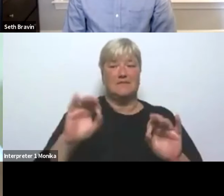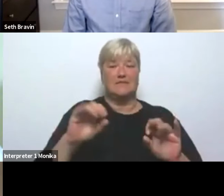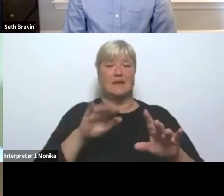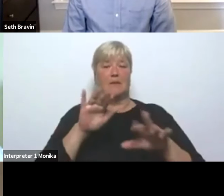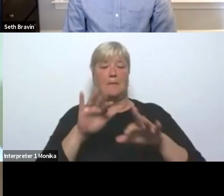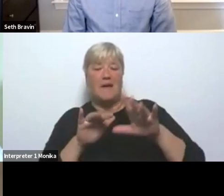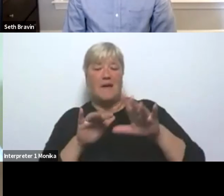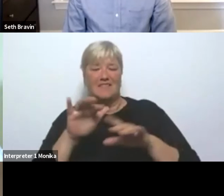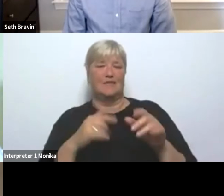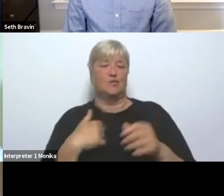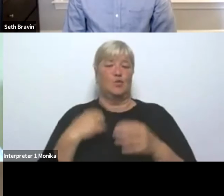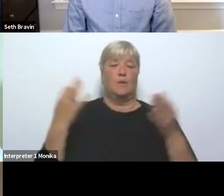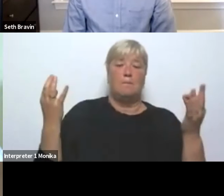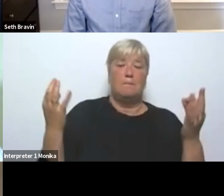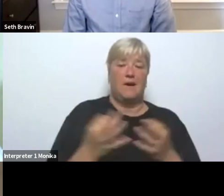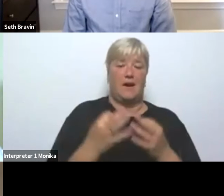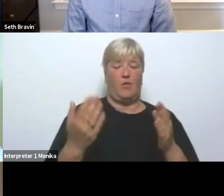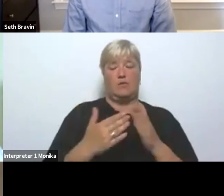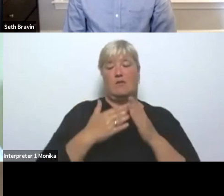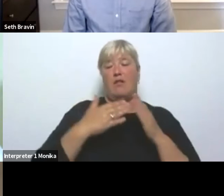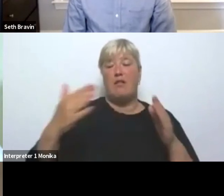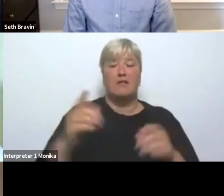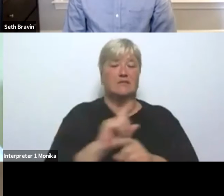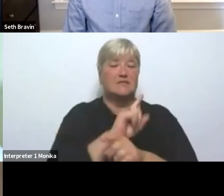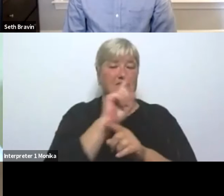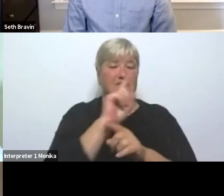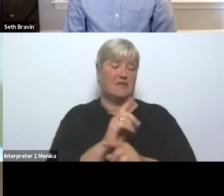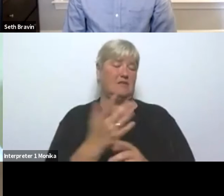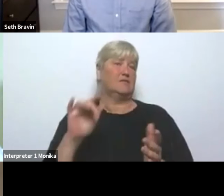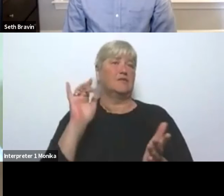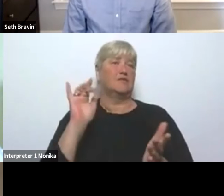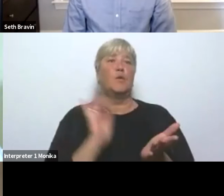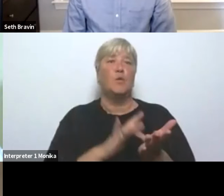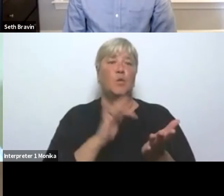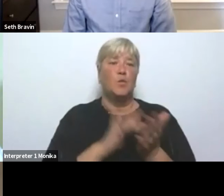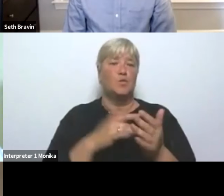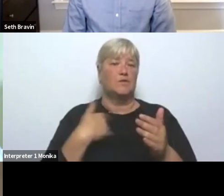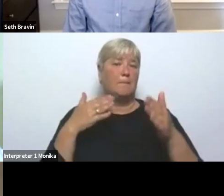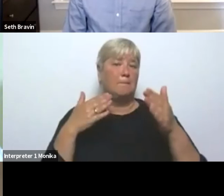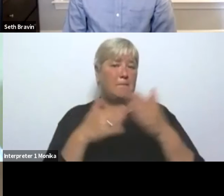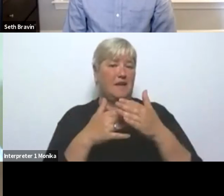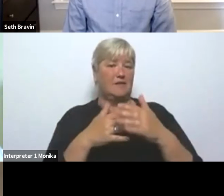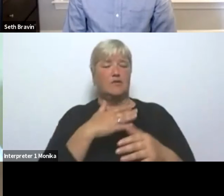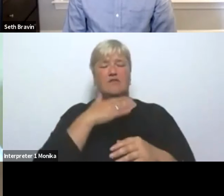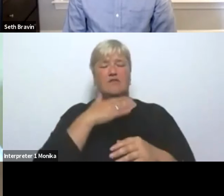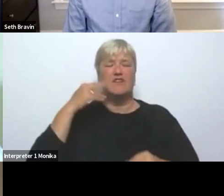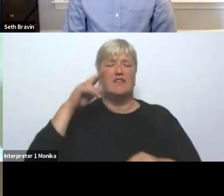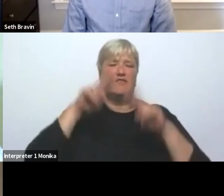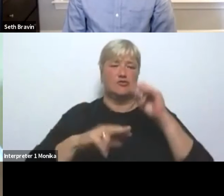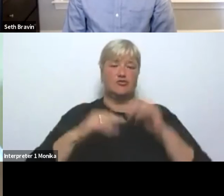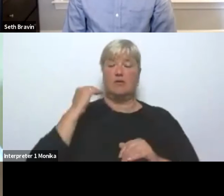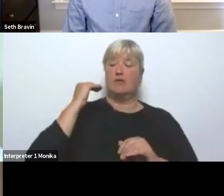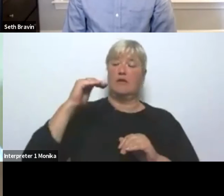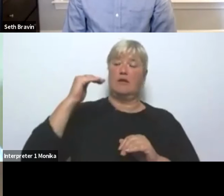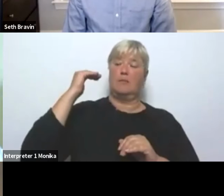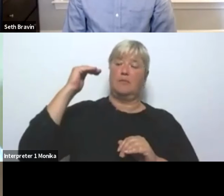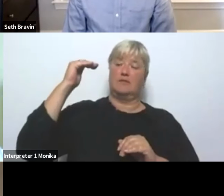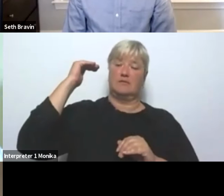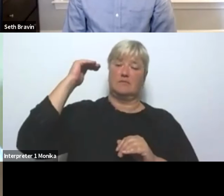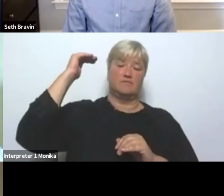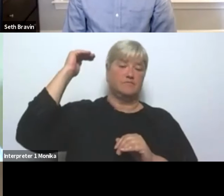angewiesen ist oder eben über längeren Zeitraum oder aufgrund von einer Behinderung. Und das betrifft aber ganz viel verschiedene Ebenen. Und eigentlich geht es einfach darum,